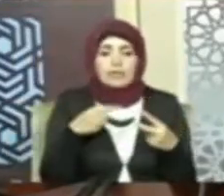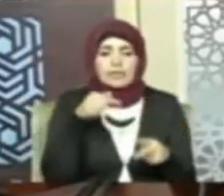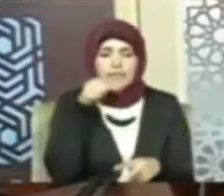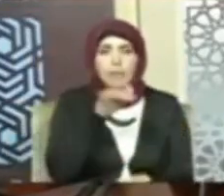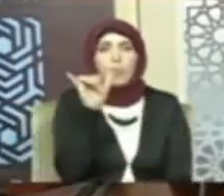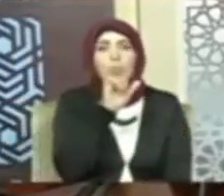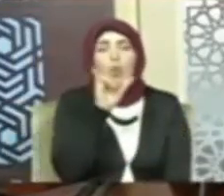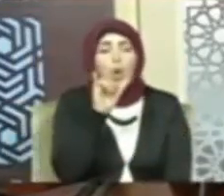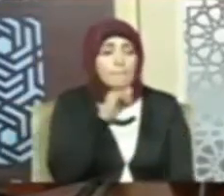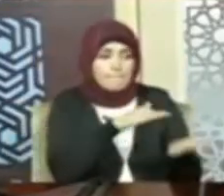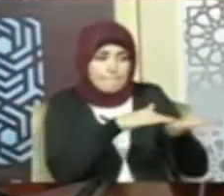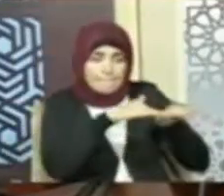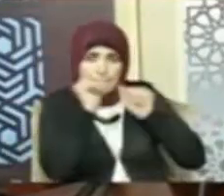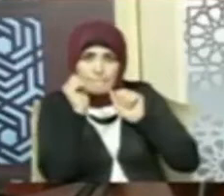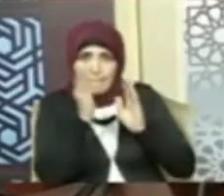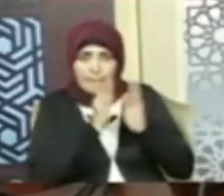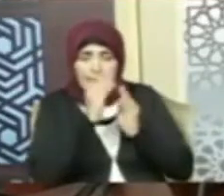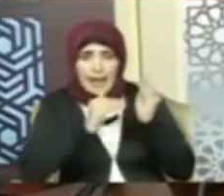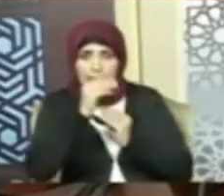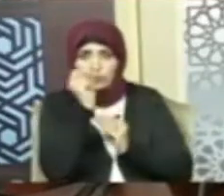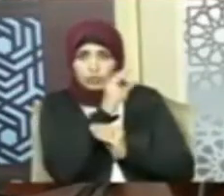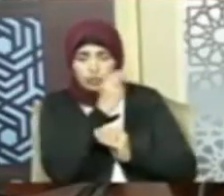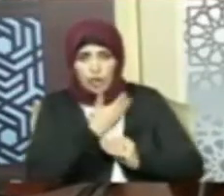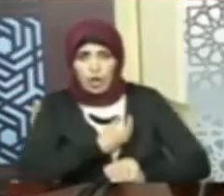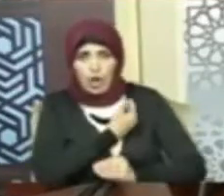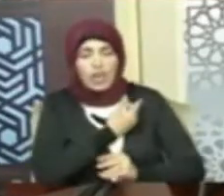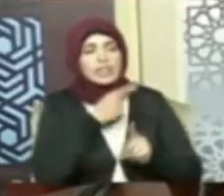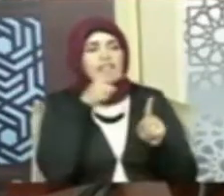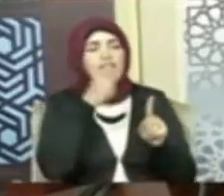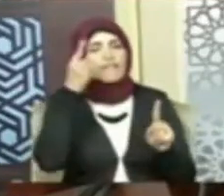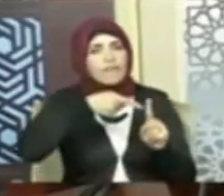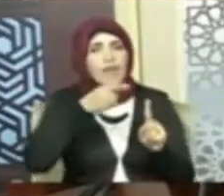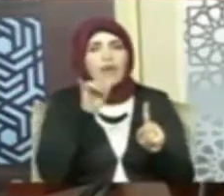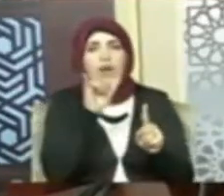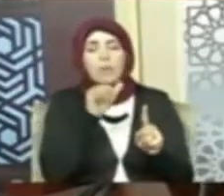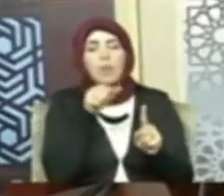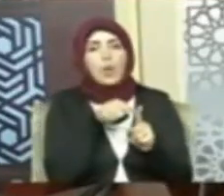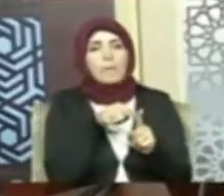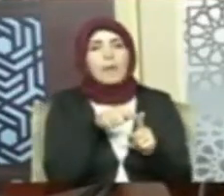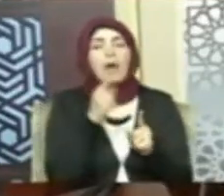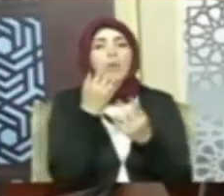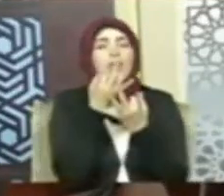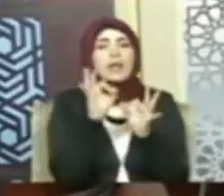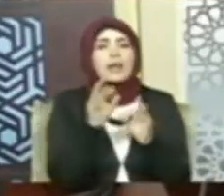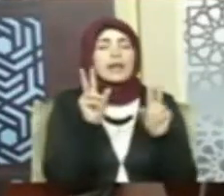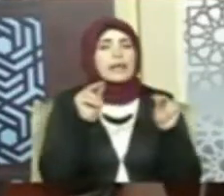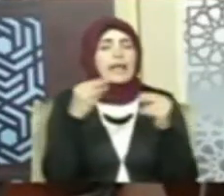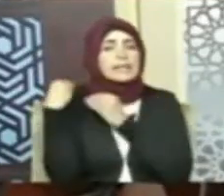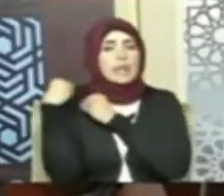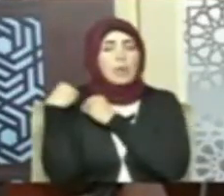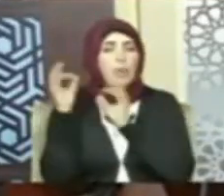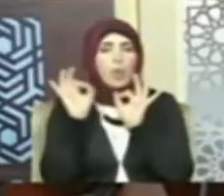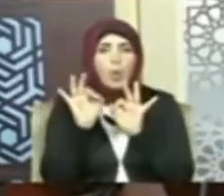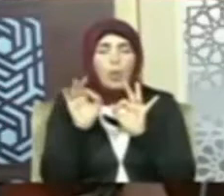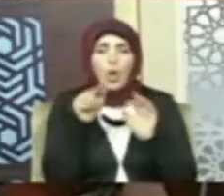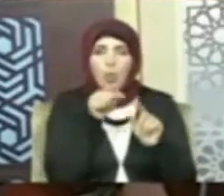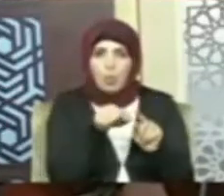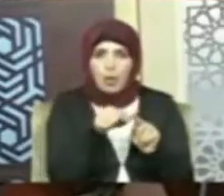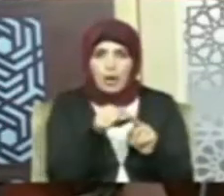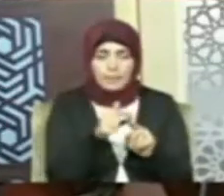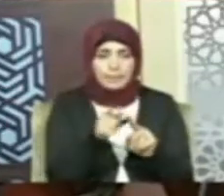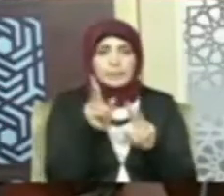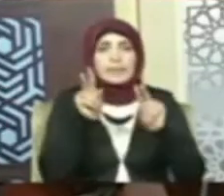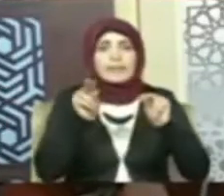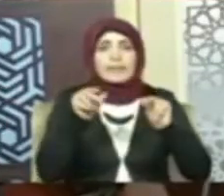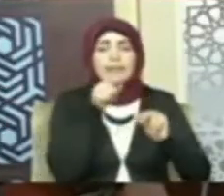مهمة لا تقل جلالا ولا كمالا ولا ثوابا عن ثواب